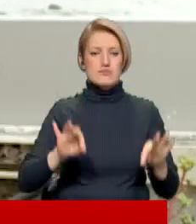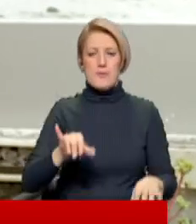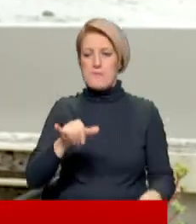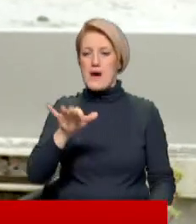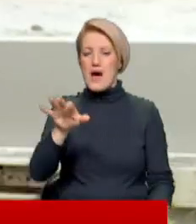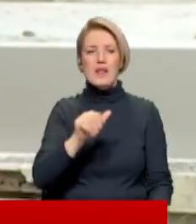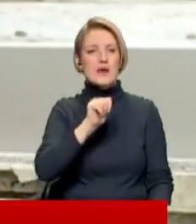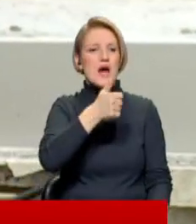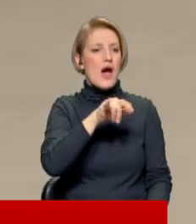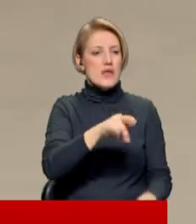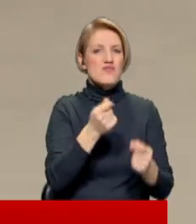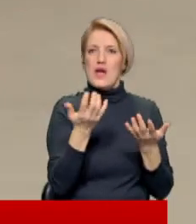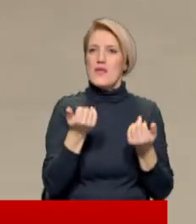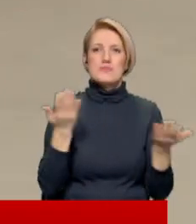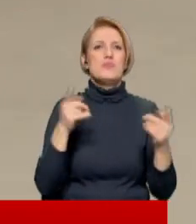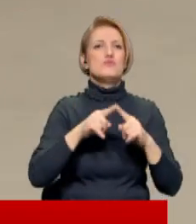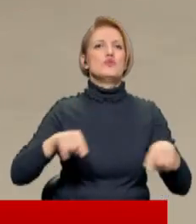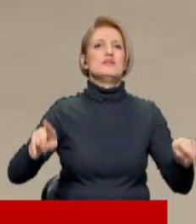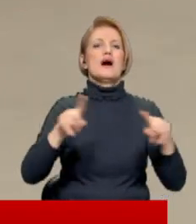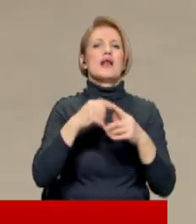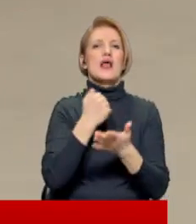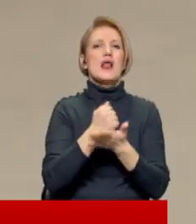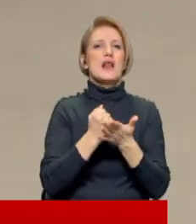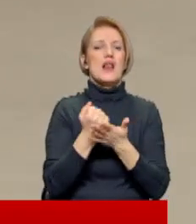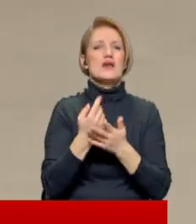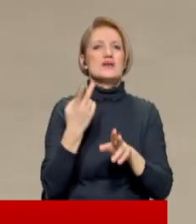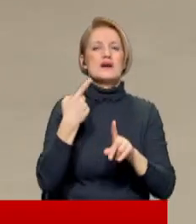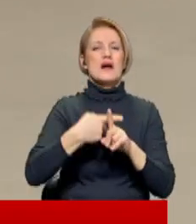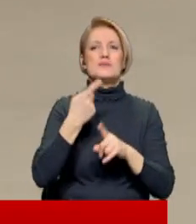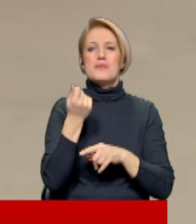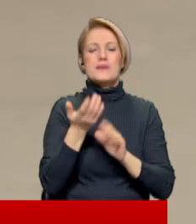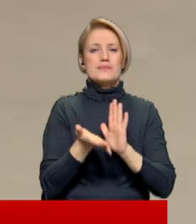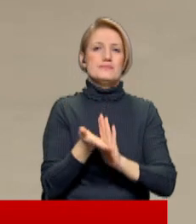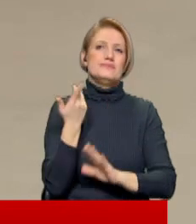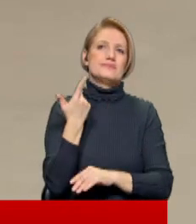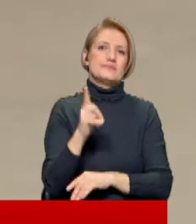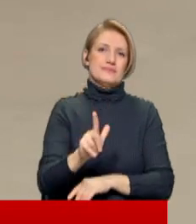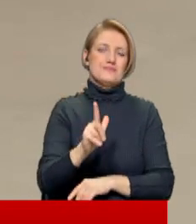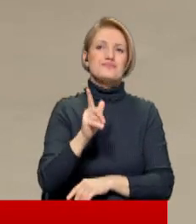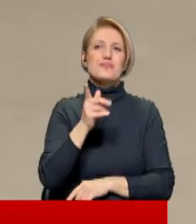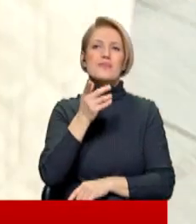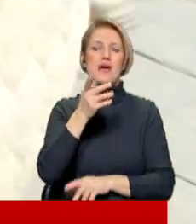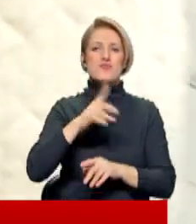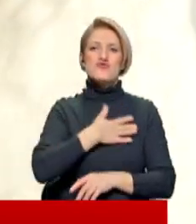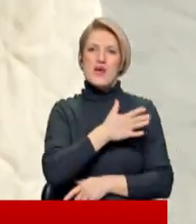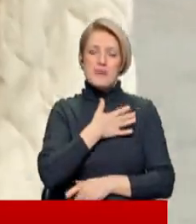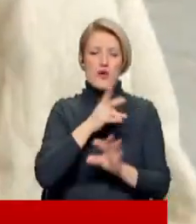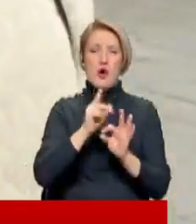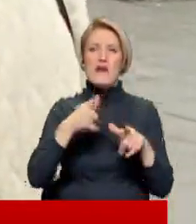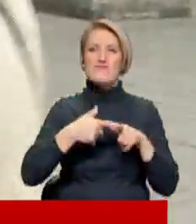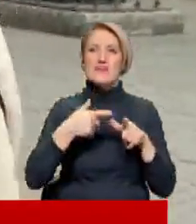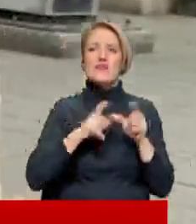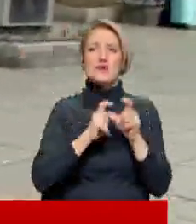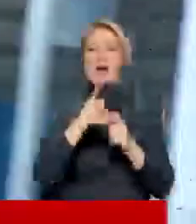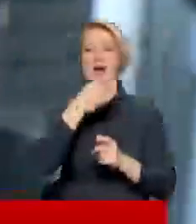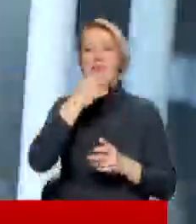markette aldığını yarın alamıyorsun. Bunlardan ilaç katkı payı alınması da kaldırılmalı. CHP'li Ömer Fethi Gürer, emeklilerin